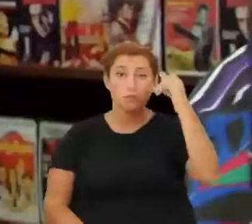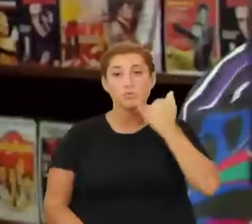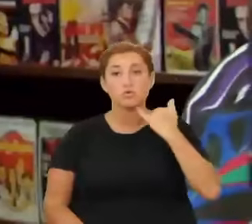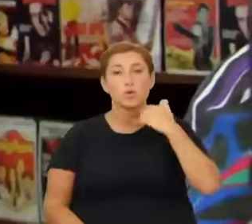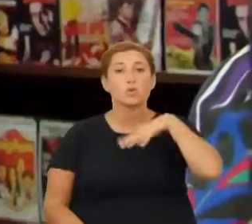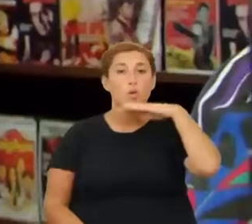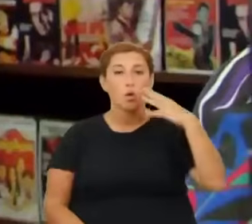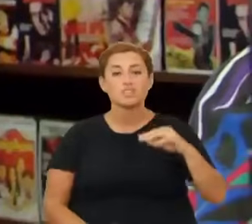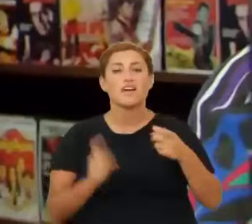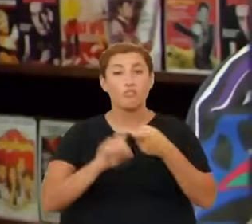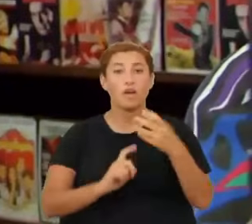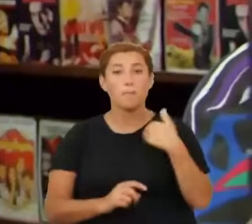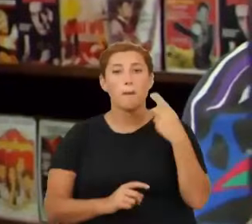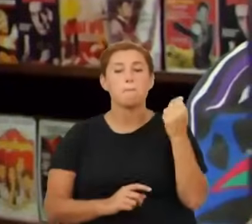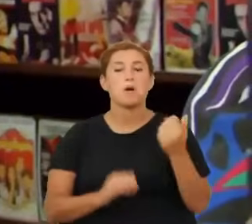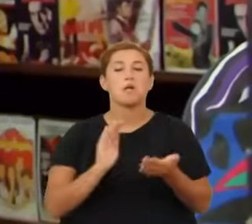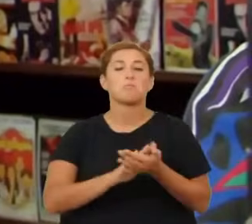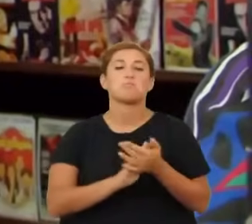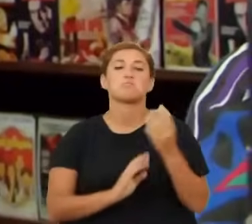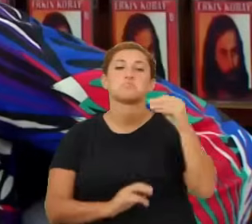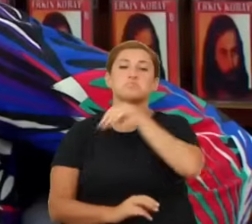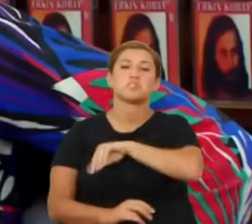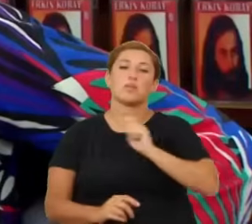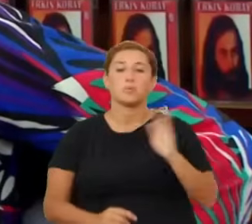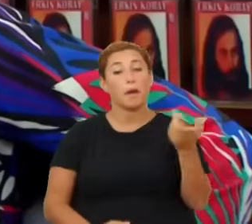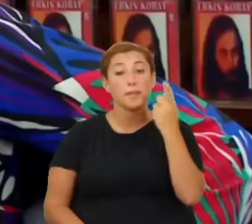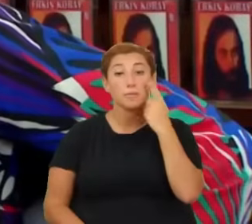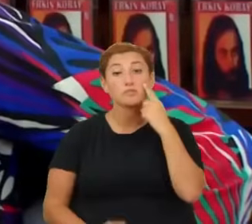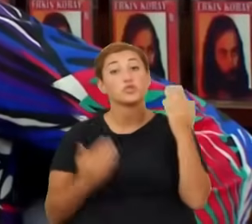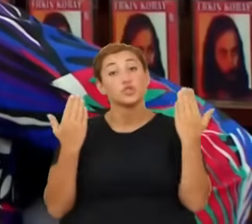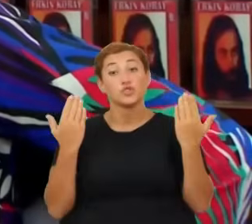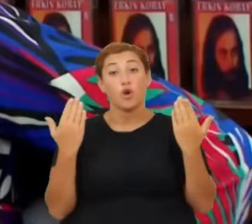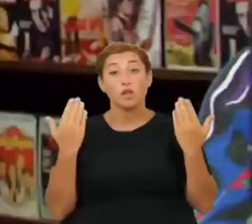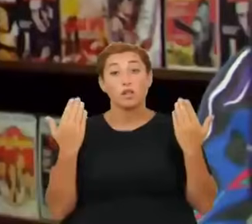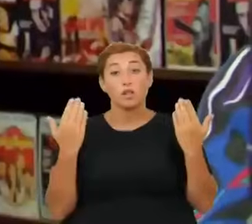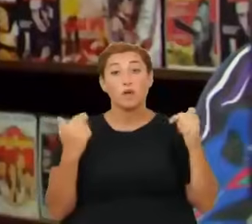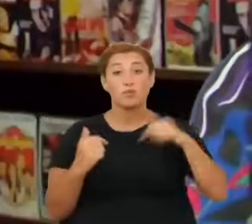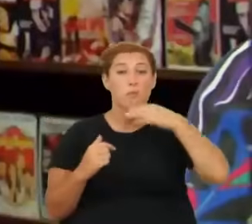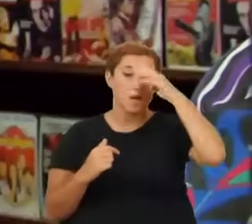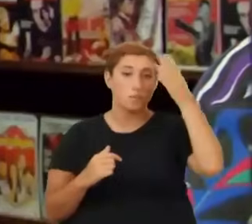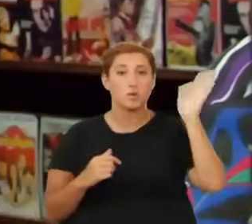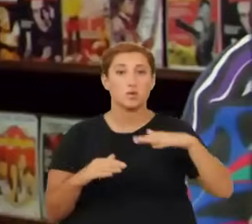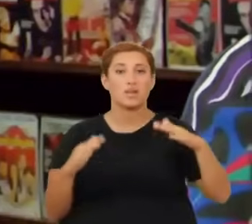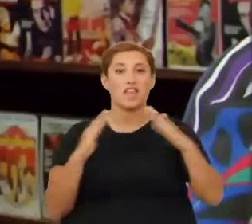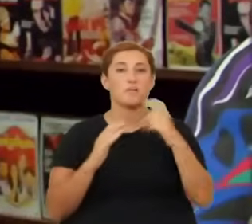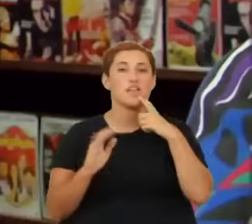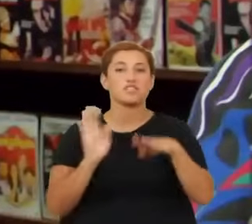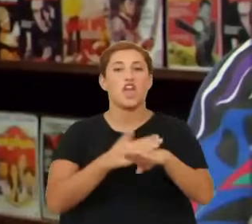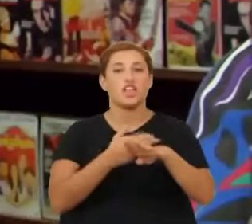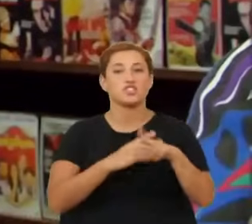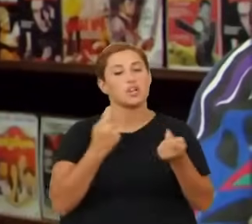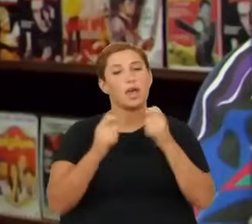müşteri dolacak ve ben para basacağım o takside, para. Hadi bakalım. İnşallah bu bayramdan sonra evin beyaz